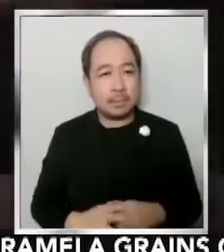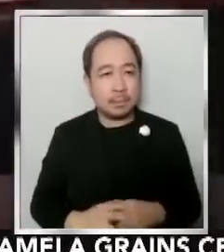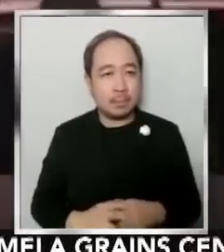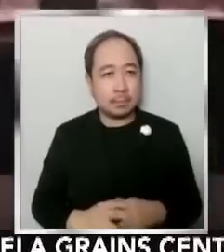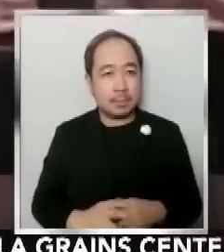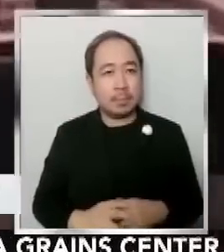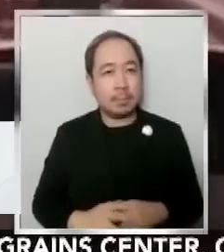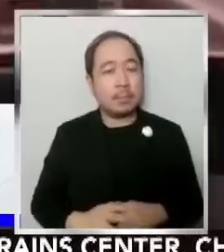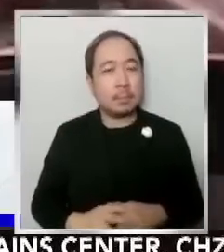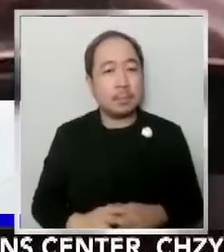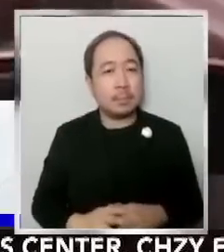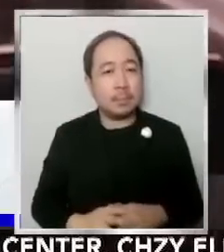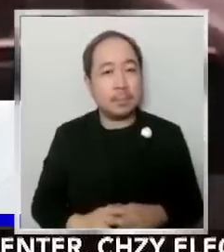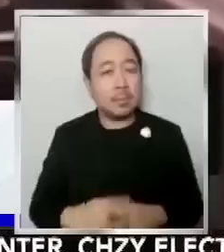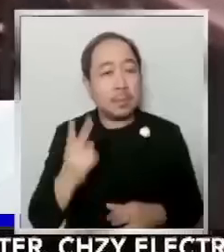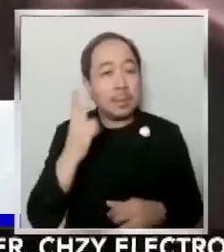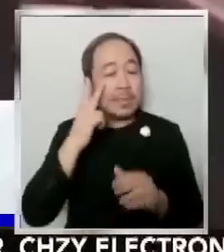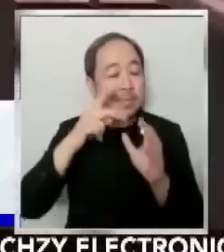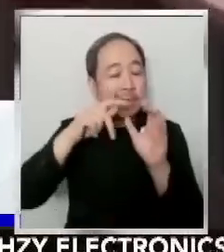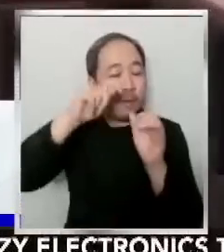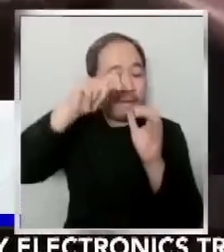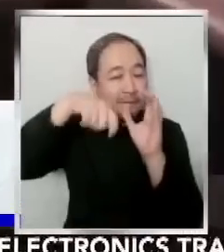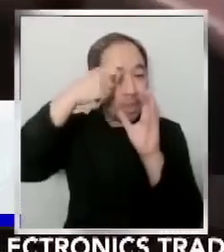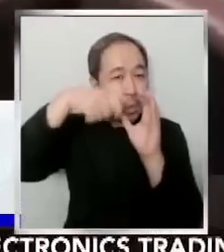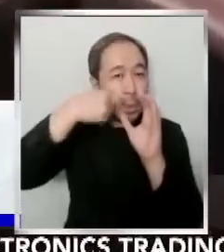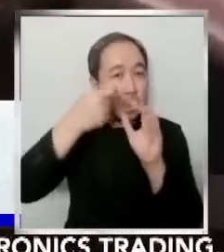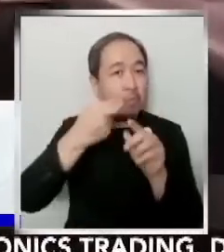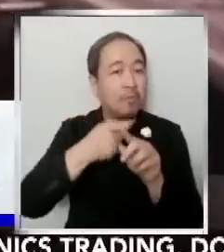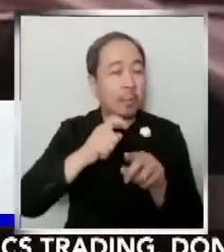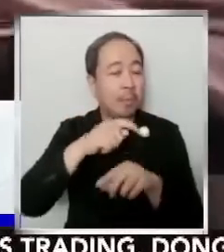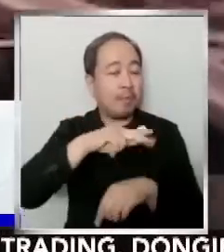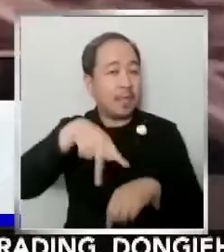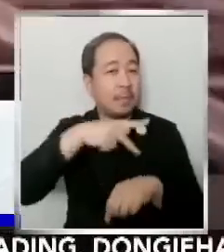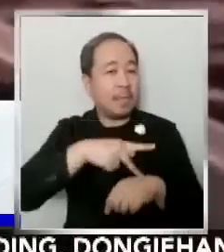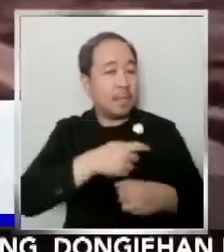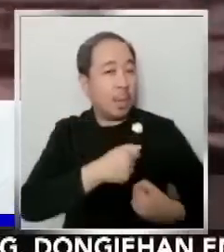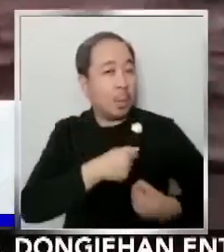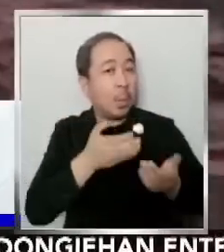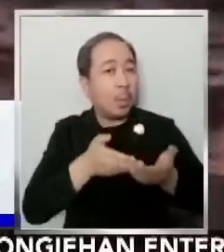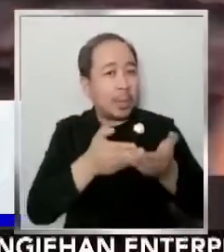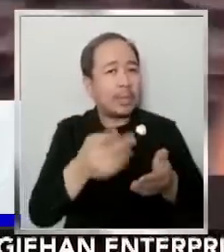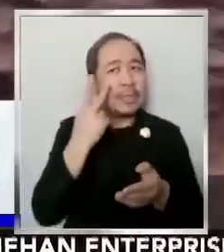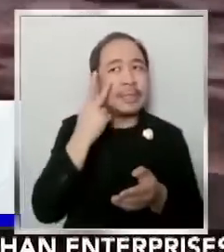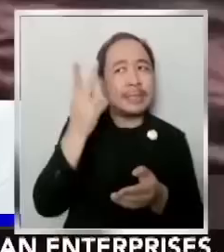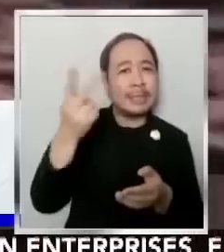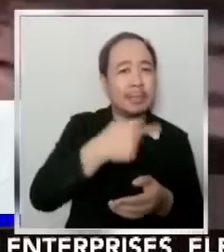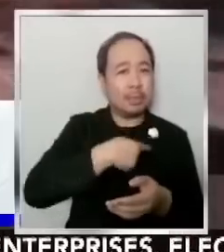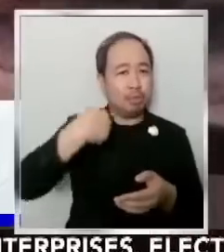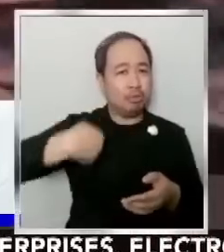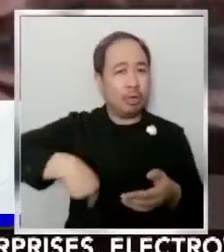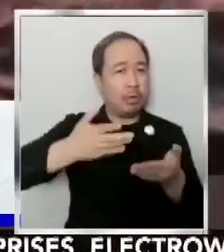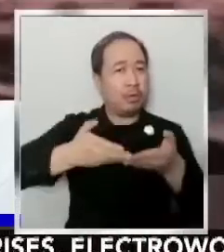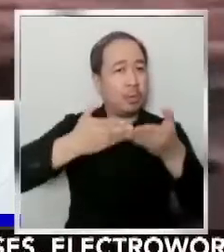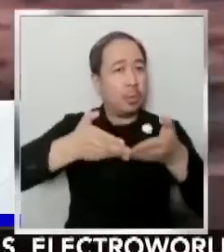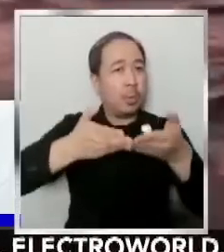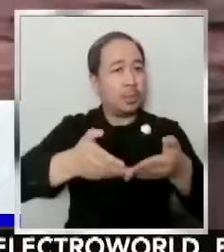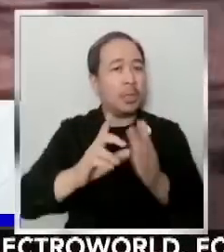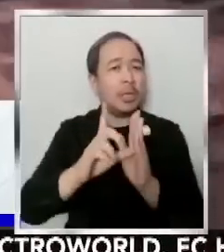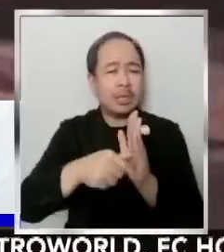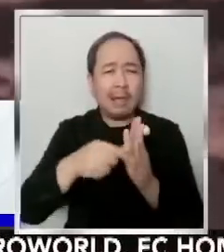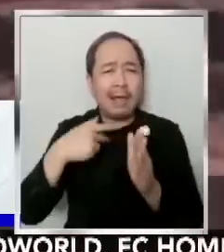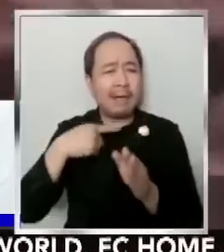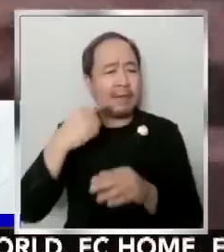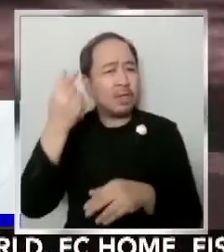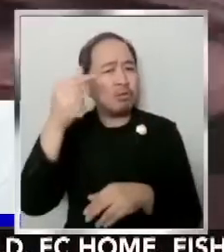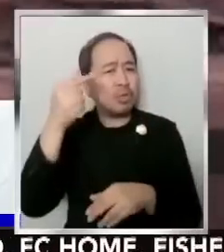Sa video mula sa Philippine Coast Guard, makikita sa di kalayuan ang barko ng China Coast Guard. Maya-maya, may kulay green na ilaw mula sa barko